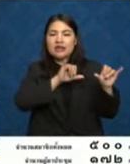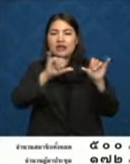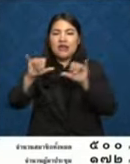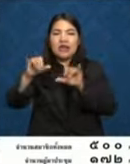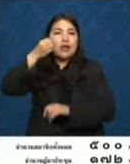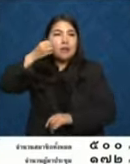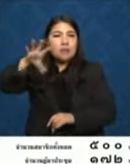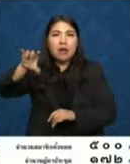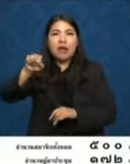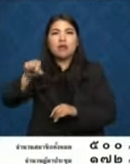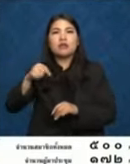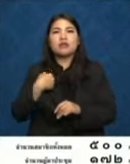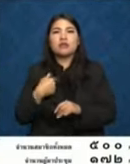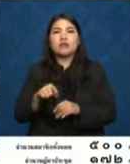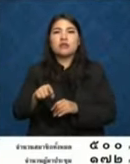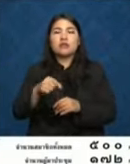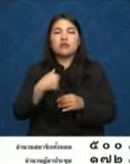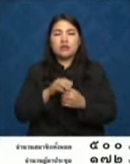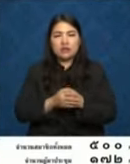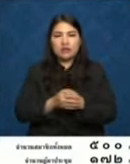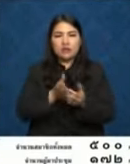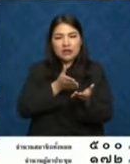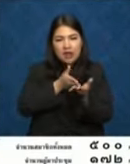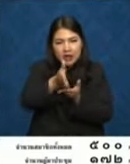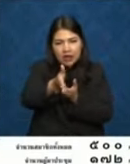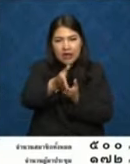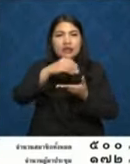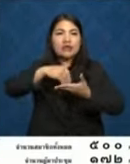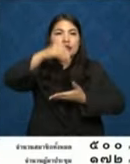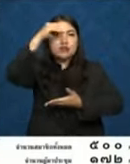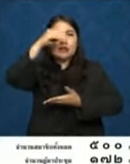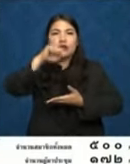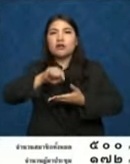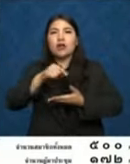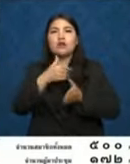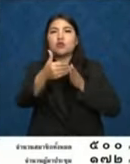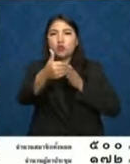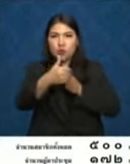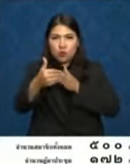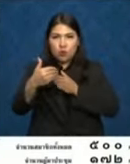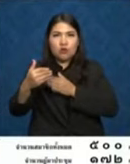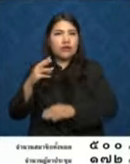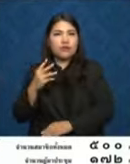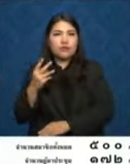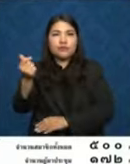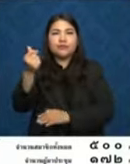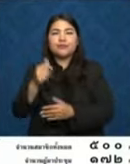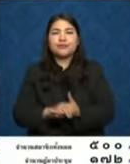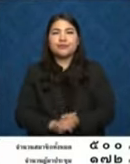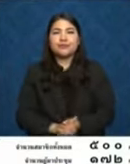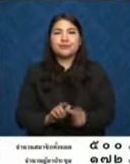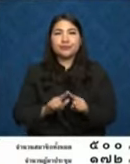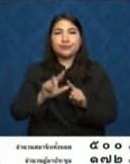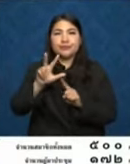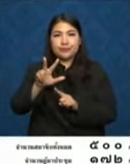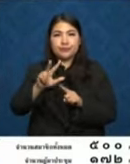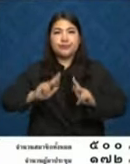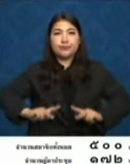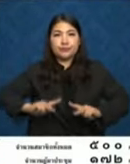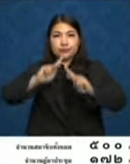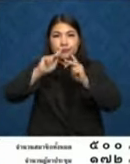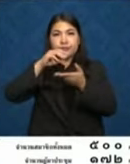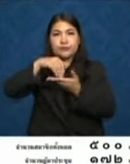นได้ครูที่สอนตามคุณวุฒิตามสาขาที่ต้องการเร็วขึ้นเรื่องที่3ขอให้กระทรวงศึกษาธิการหาวิ